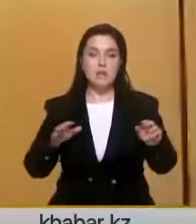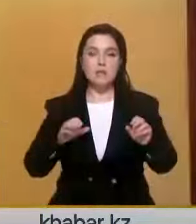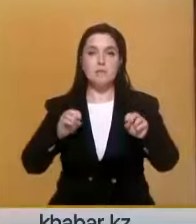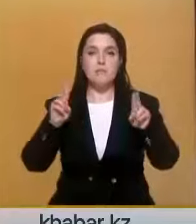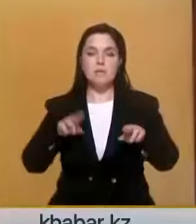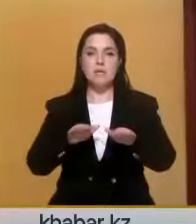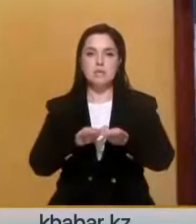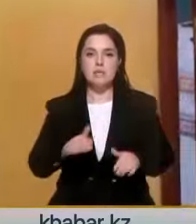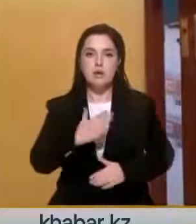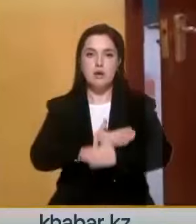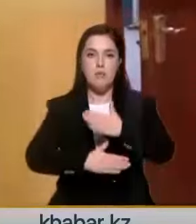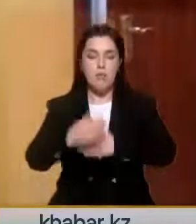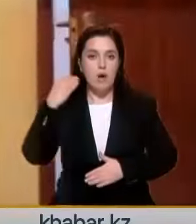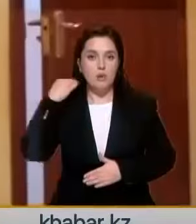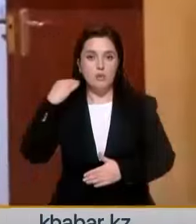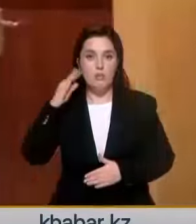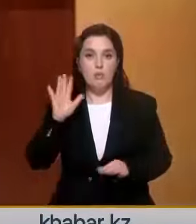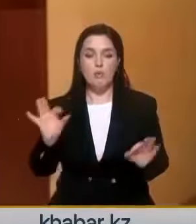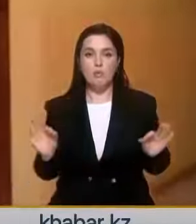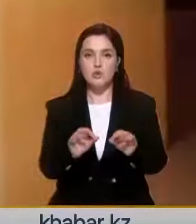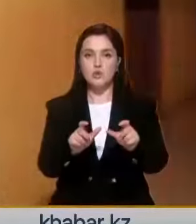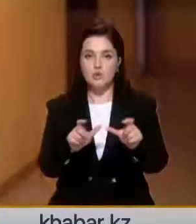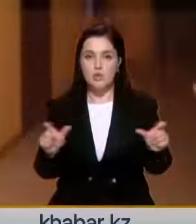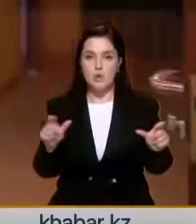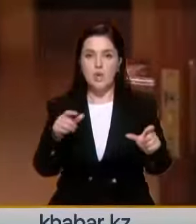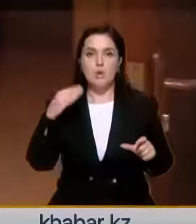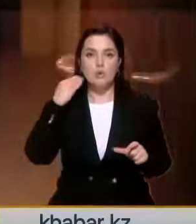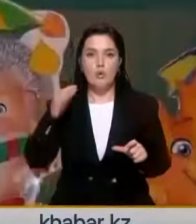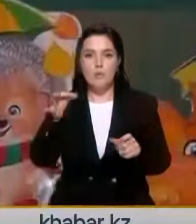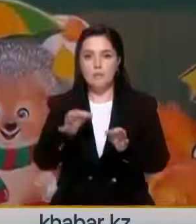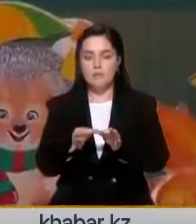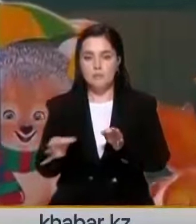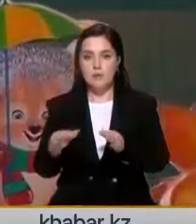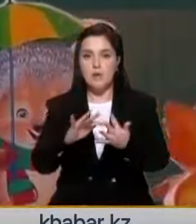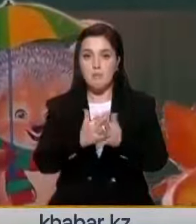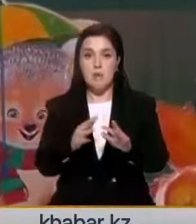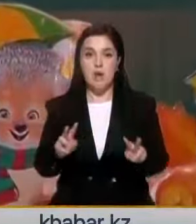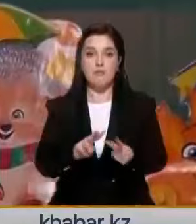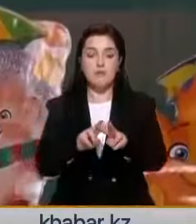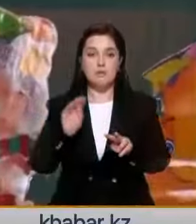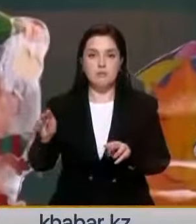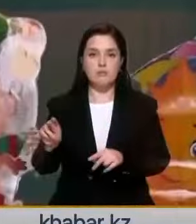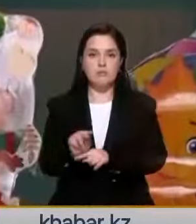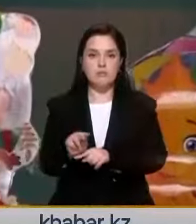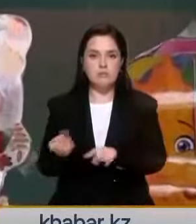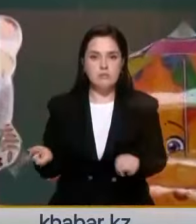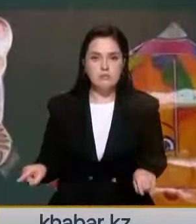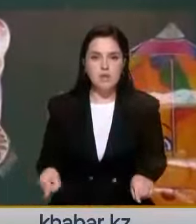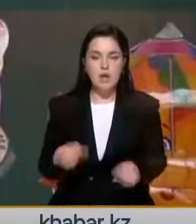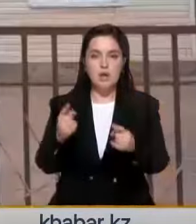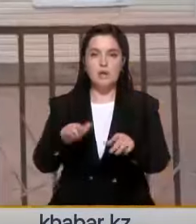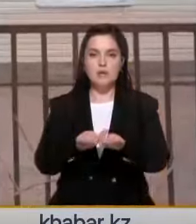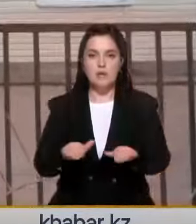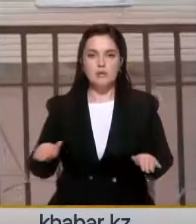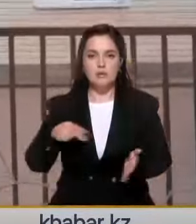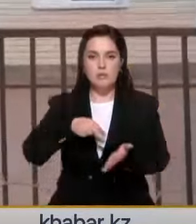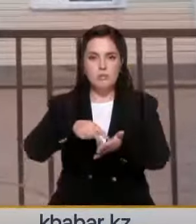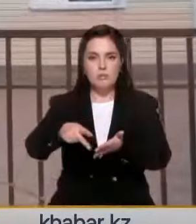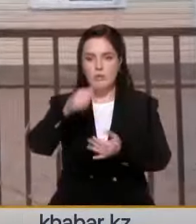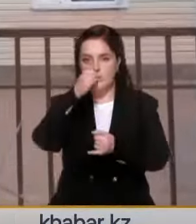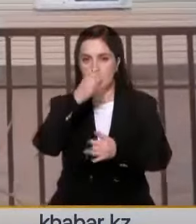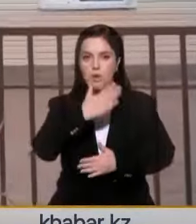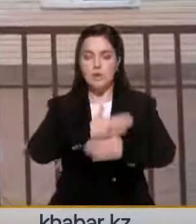особенных детей в акту бе музыкальную школу в селе Тимерлан туркестанской области в Астане же появится реабилитационный центр для детей с нарушением